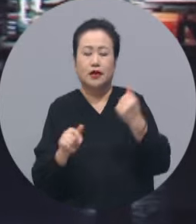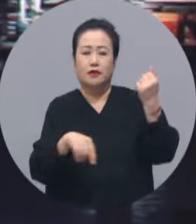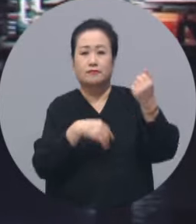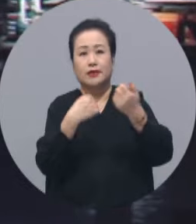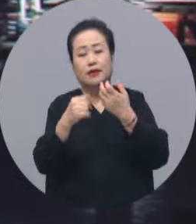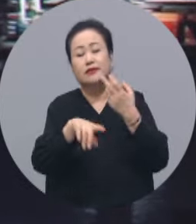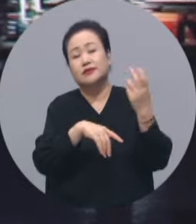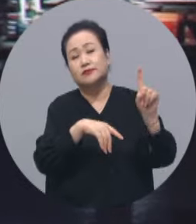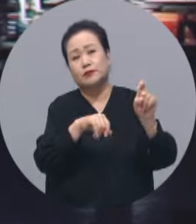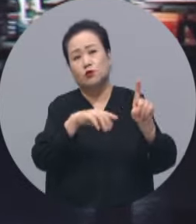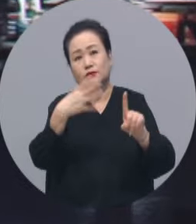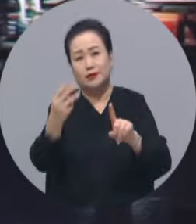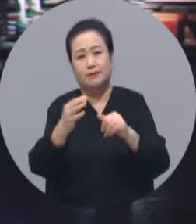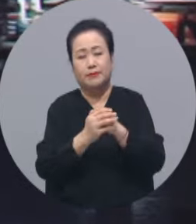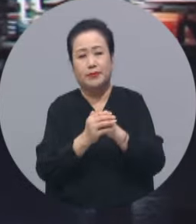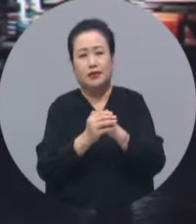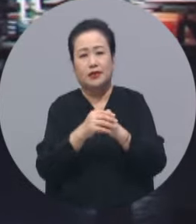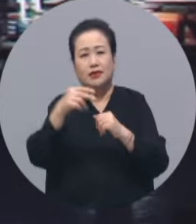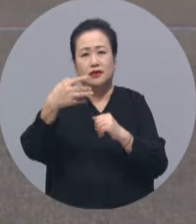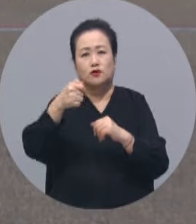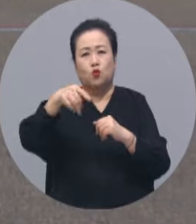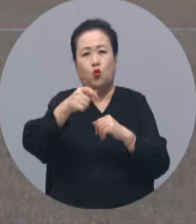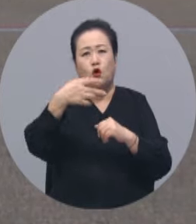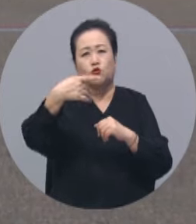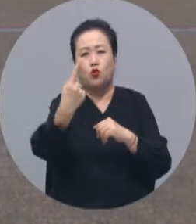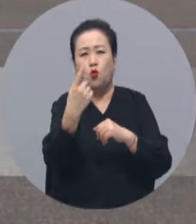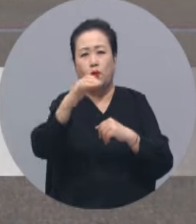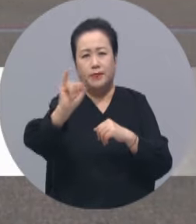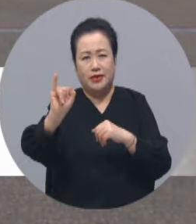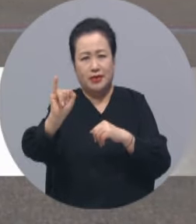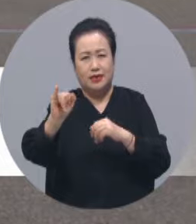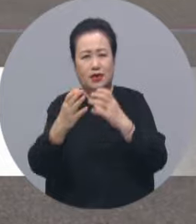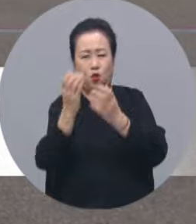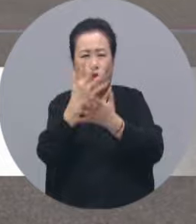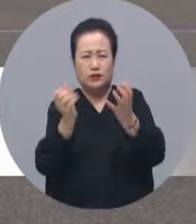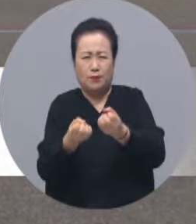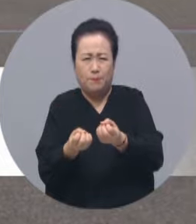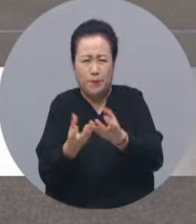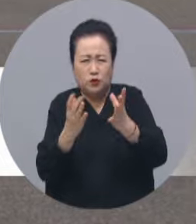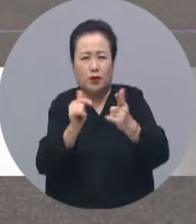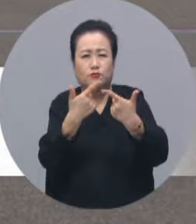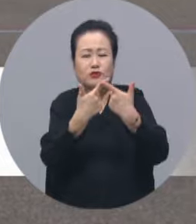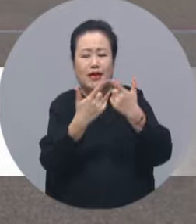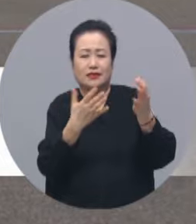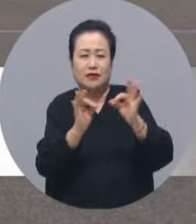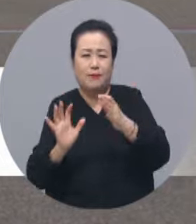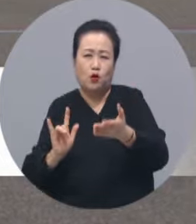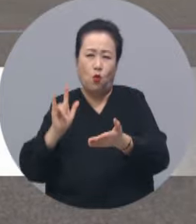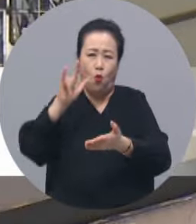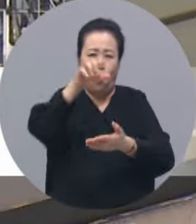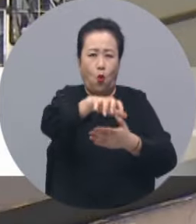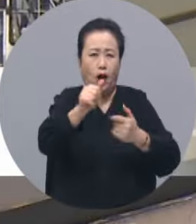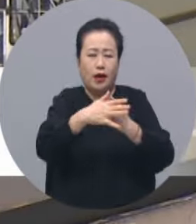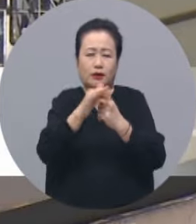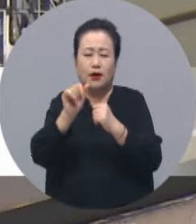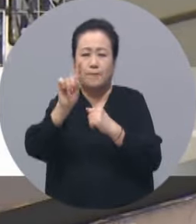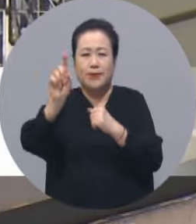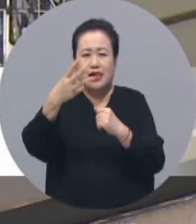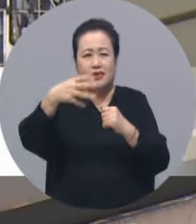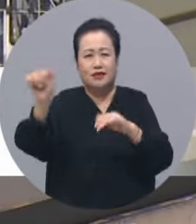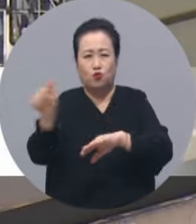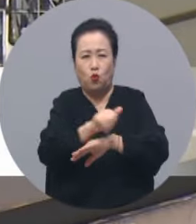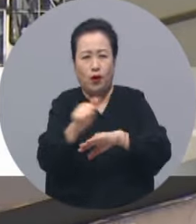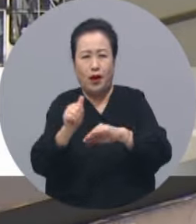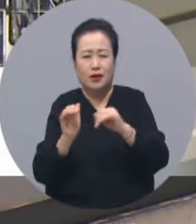지난 3일 발생한 인도네시아 르워토비 라키라키 화산 폭발의 여파로 부산 김해공항과 발리를 오가는 항공편